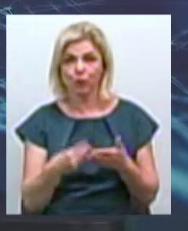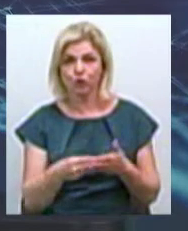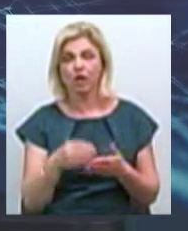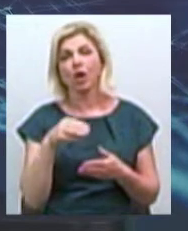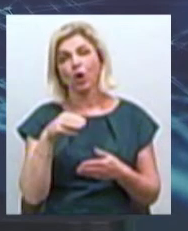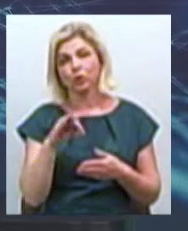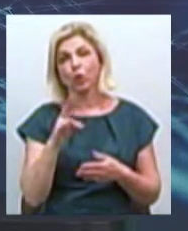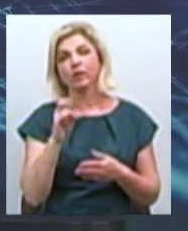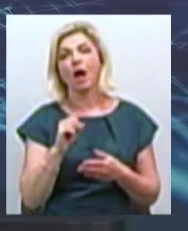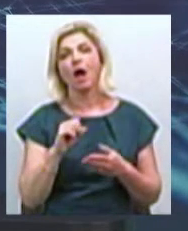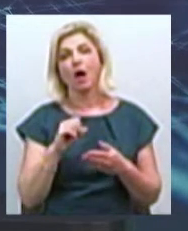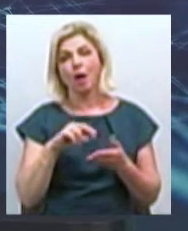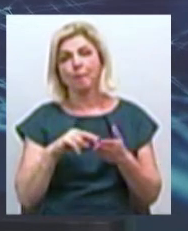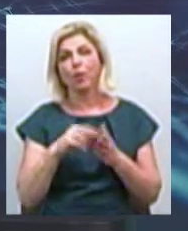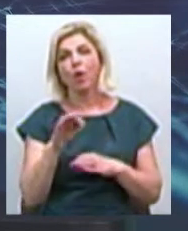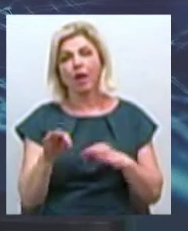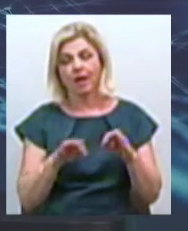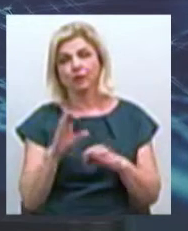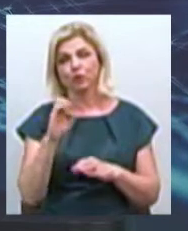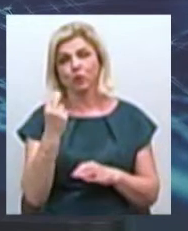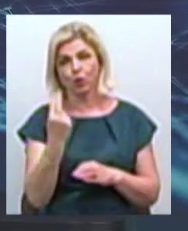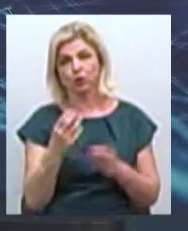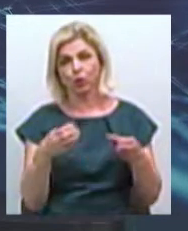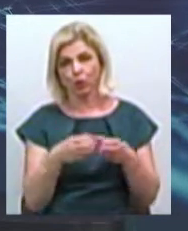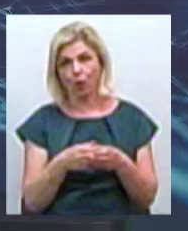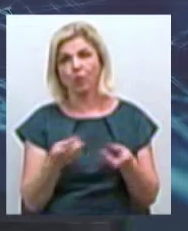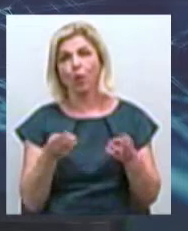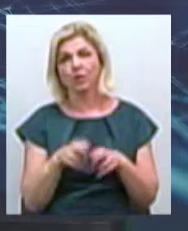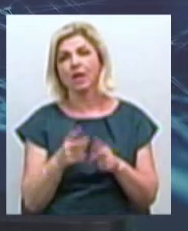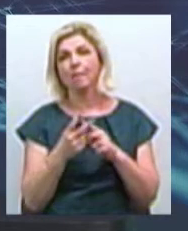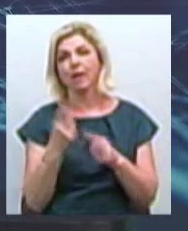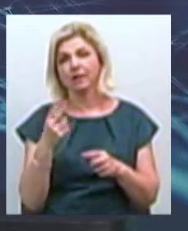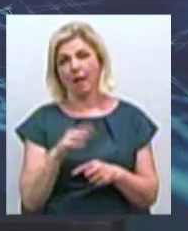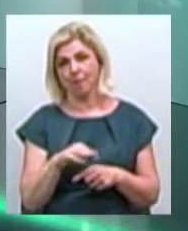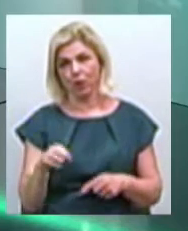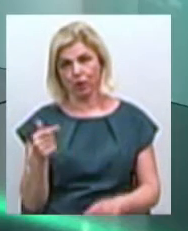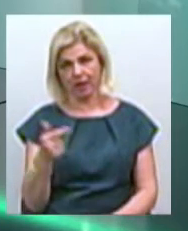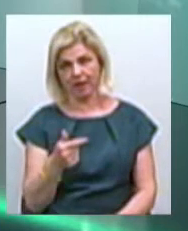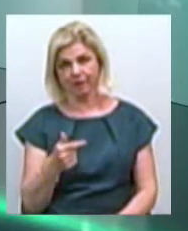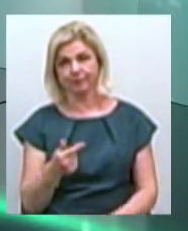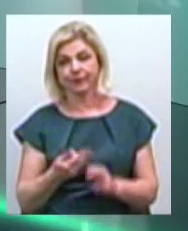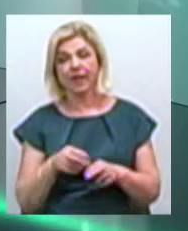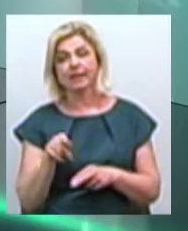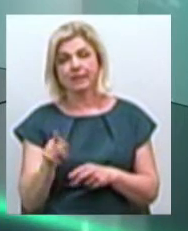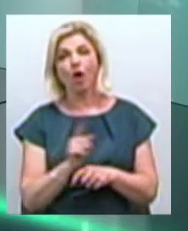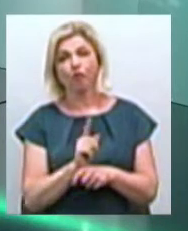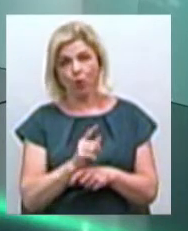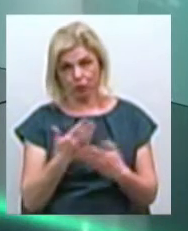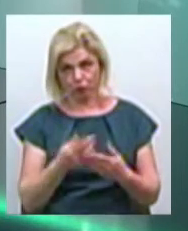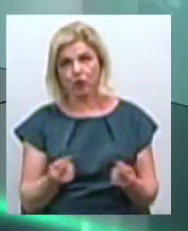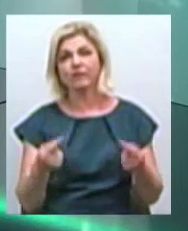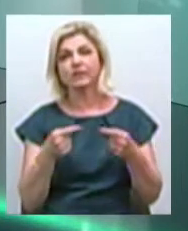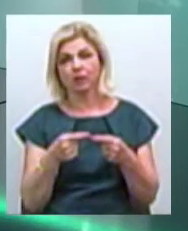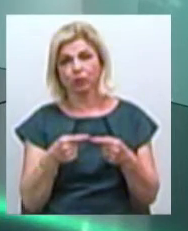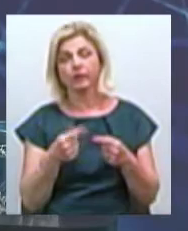на проєкти соціальної групи залишається не менше 1,5 мільйони гривень. Тобто ця квота вже встановлена? Квоти